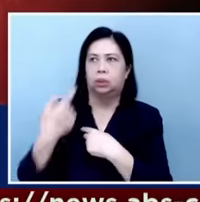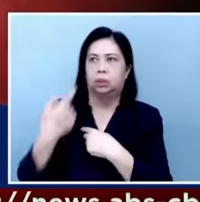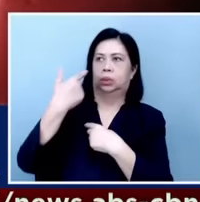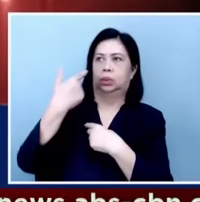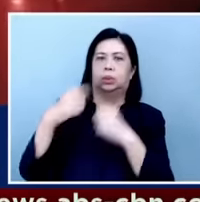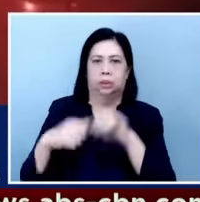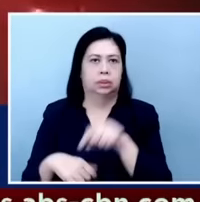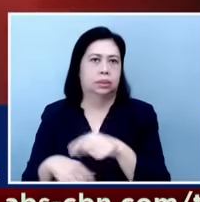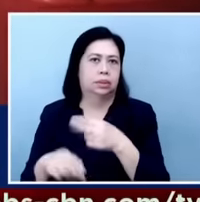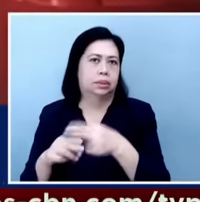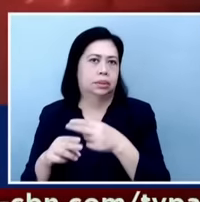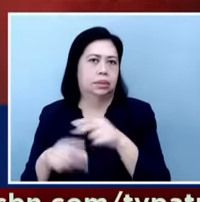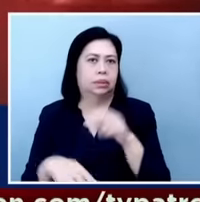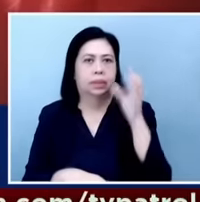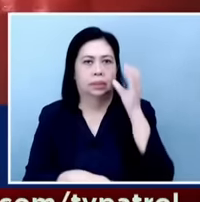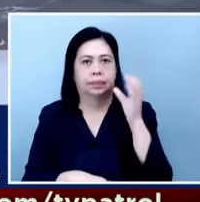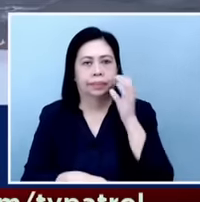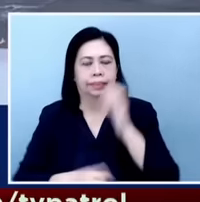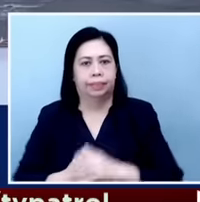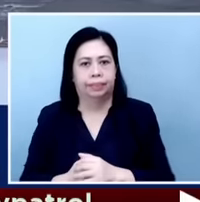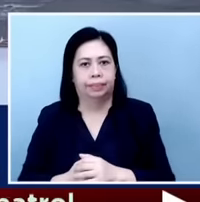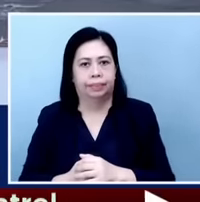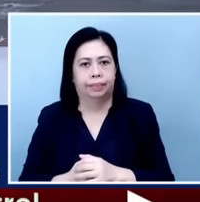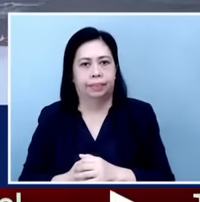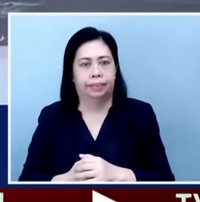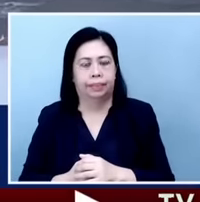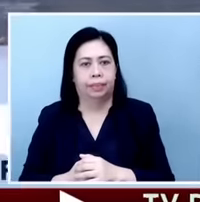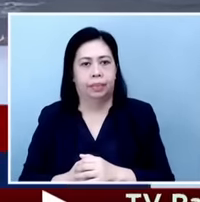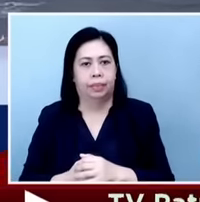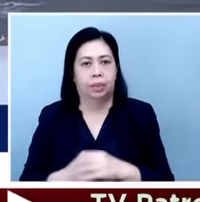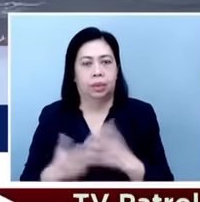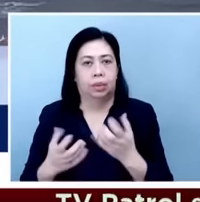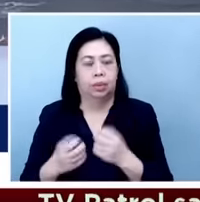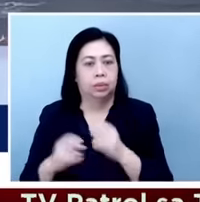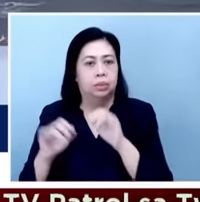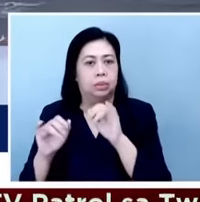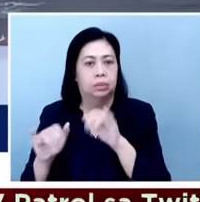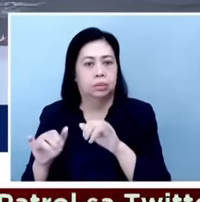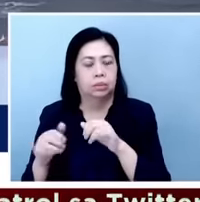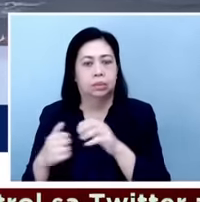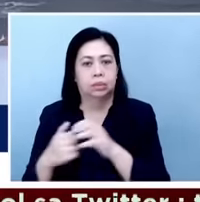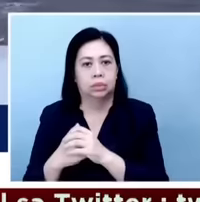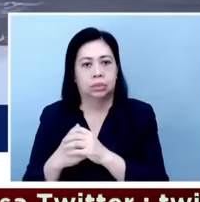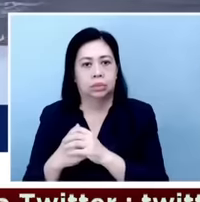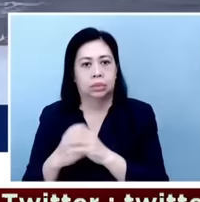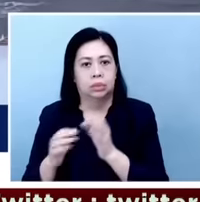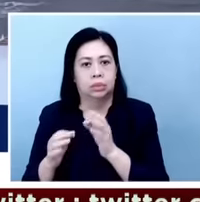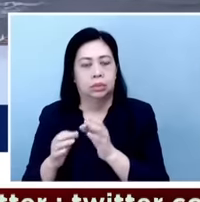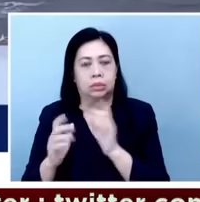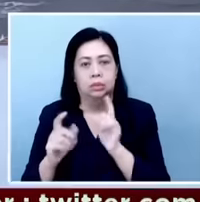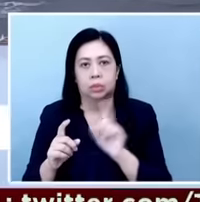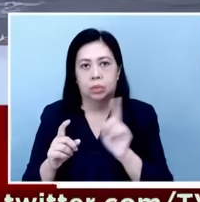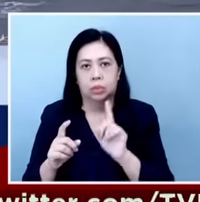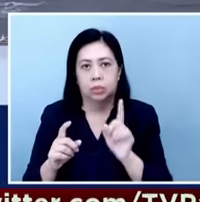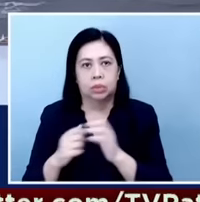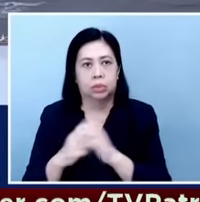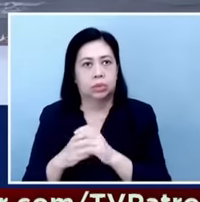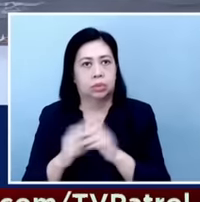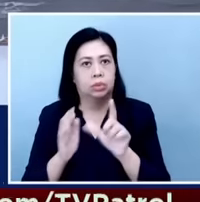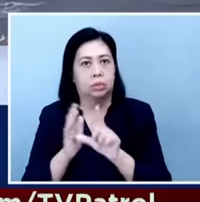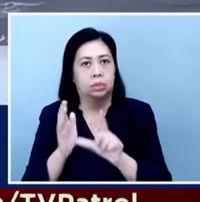ang si Camilon. Gusto po niya dito mag-stay si Jeffrey Magpantay. Okay. Kung ano po yung legal process